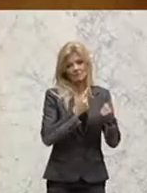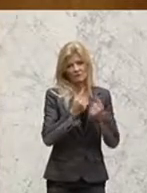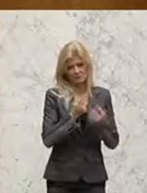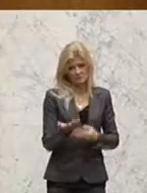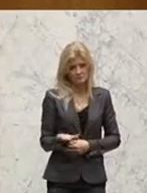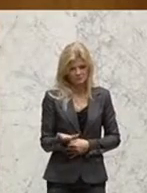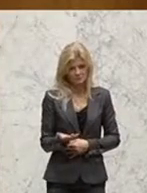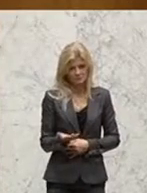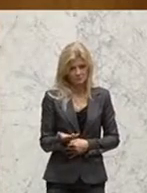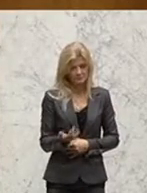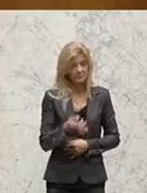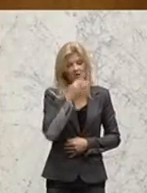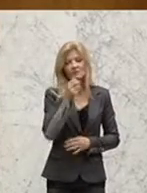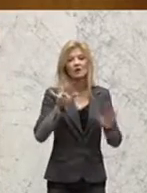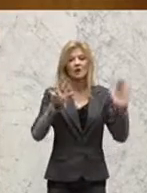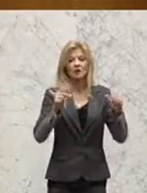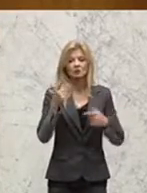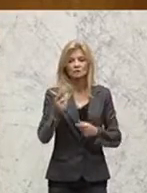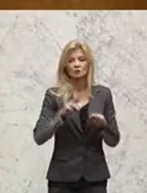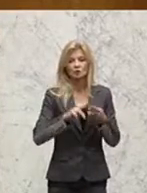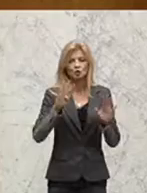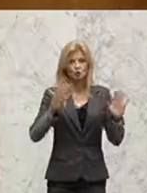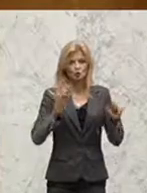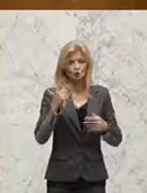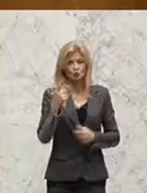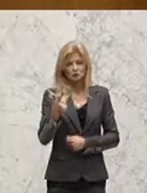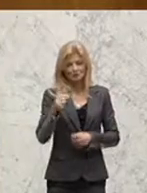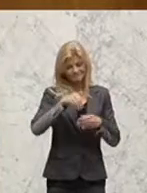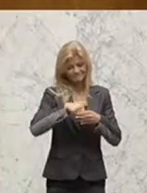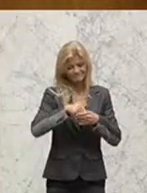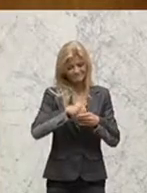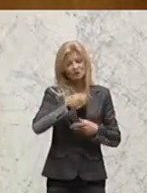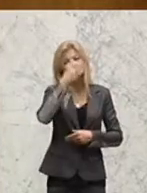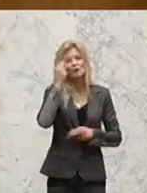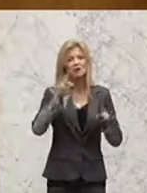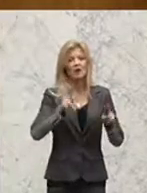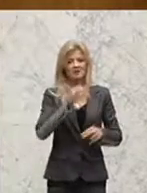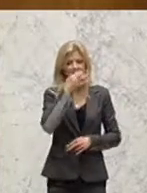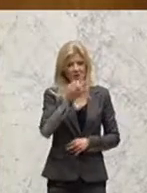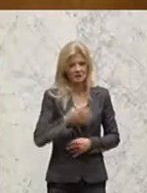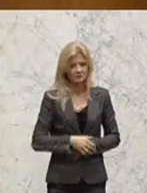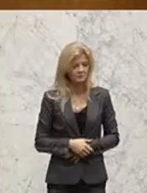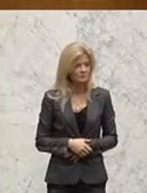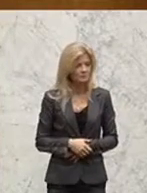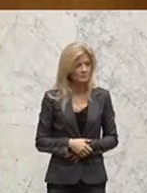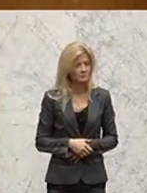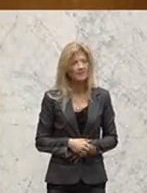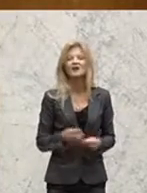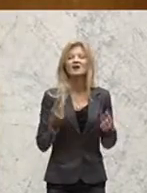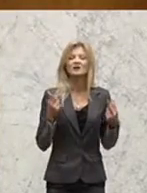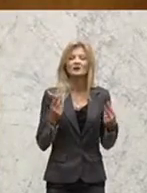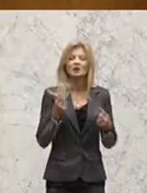Frage 28 und 29 geht es um völkerrechtliche Fragen. Die wesentlichen